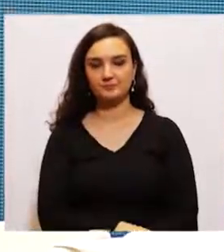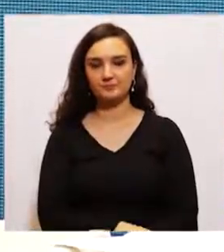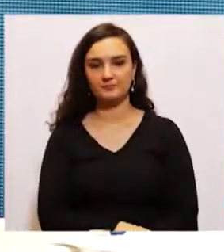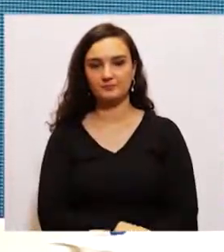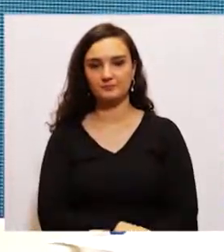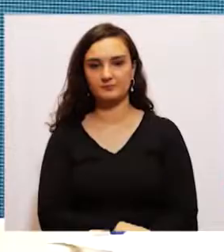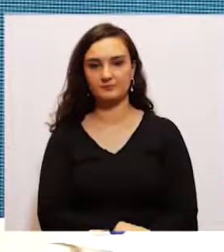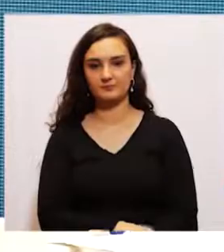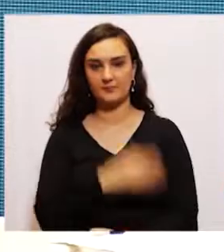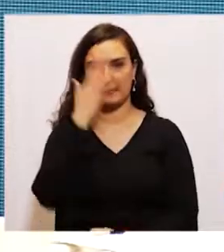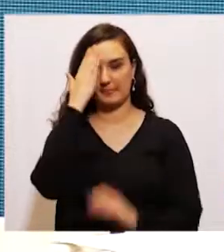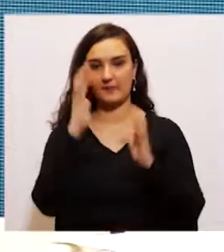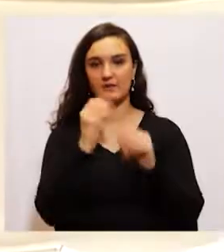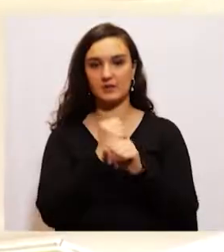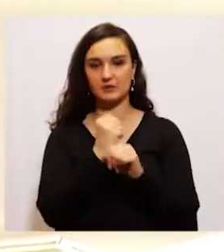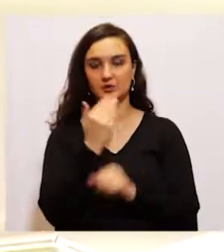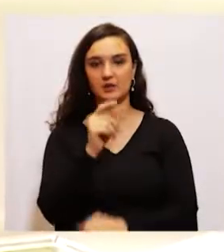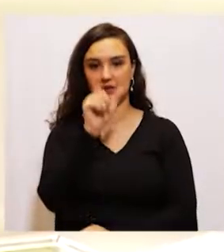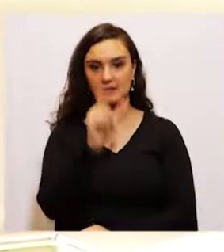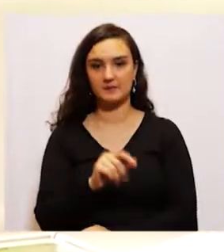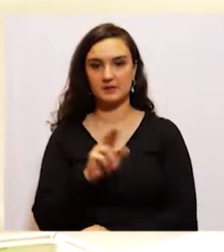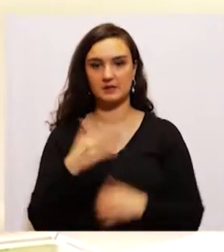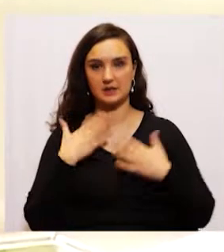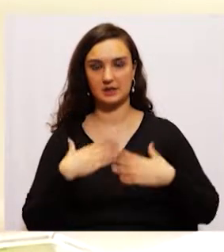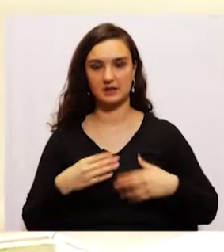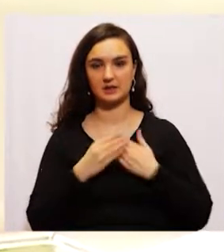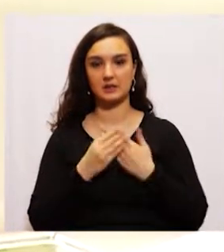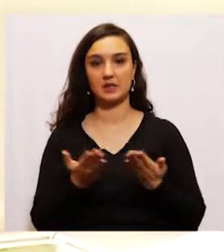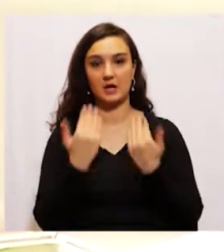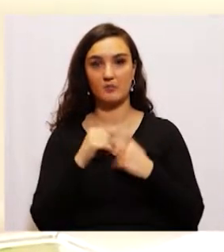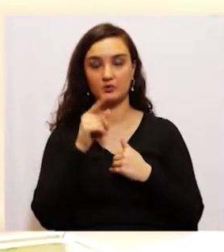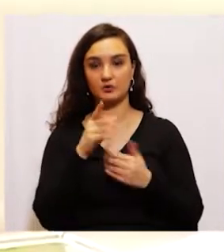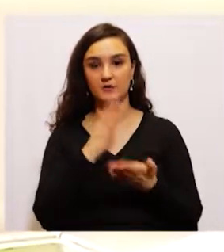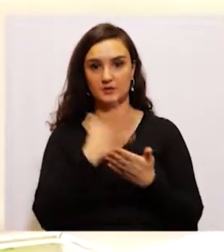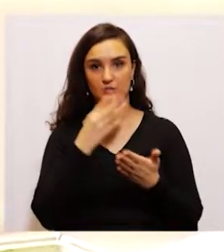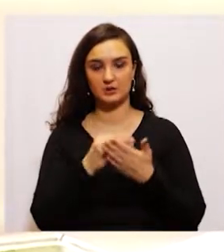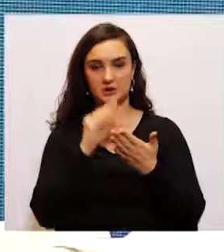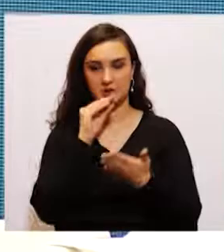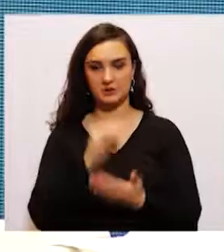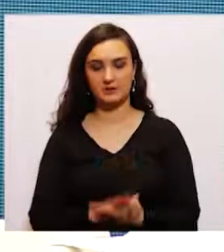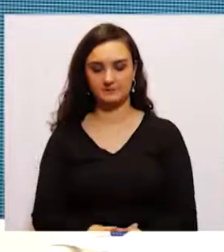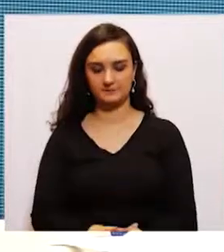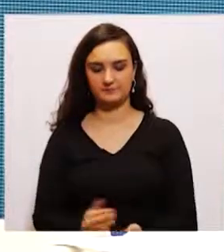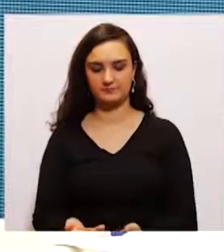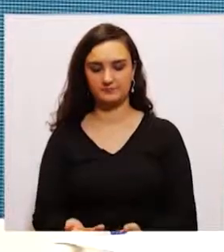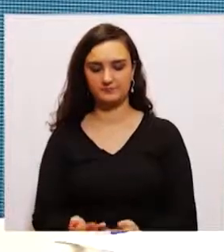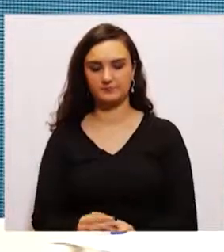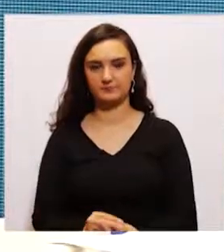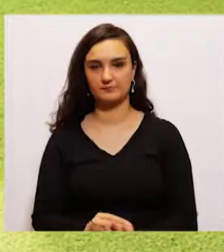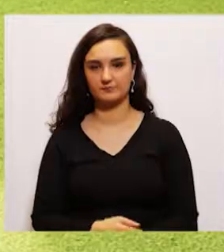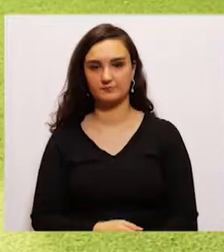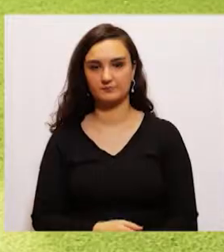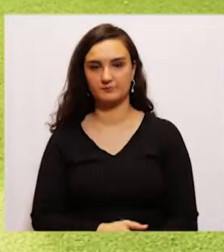თავი, კარგი? შენი ადამიანის და ტანი და გამოვა რომ შენ გიჭირავს შენი ძაღლი, ხო? მეხტე.